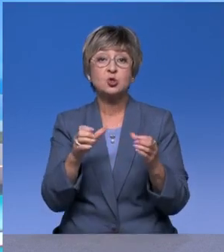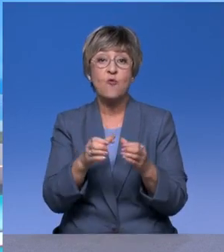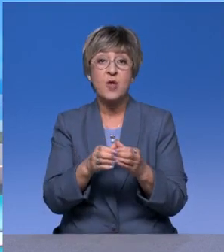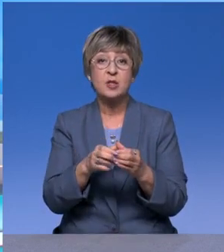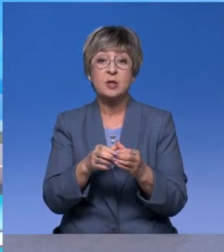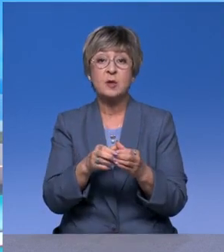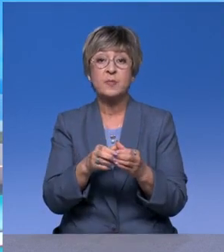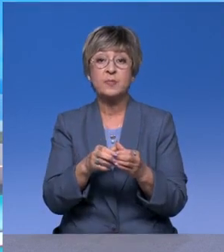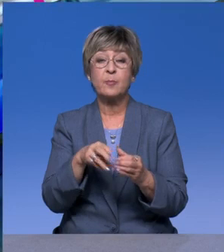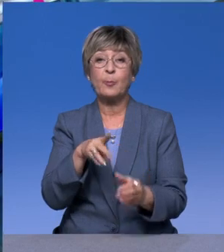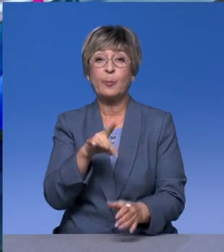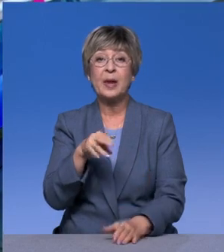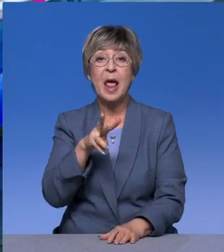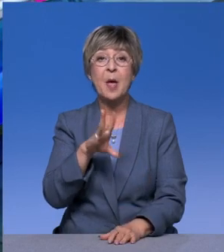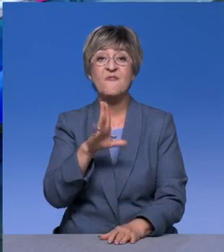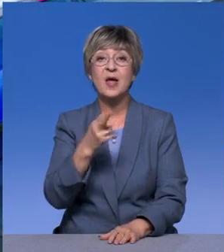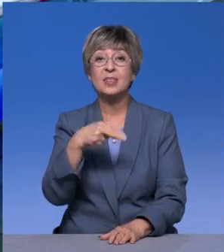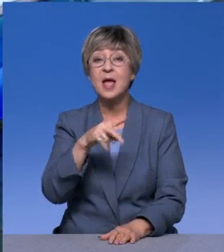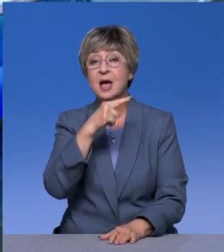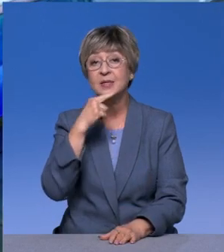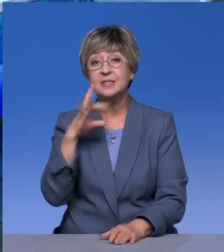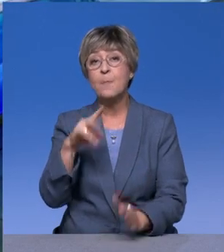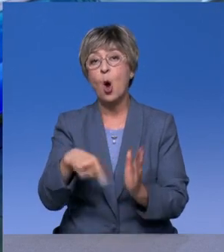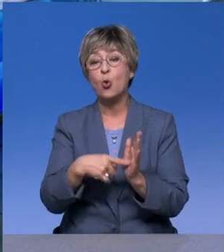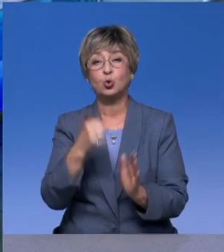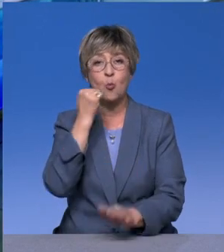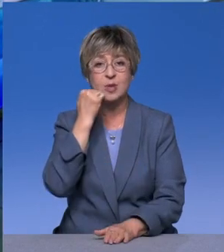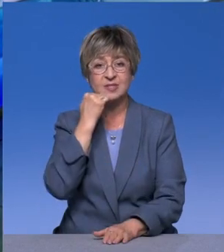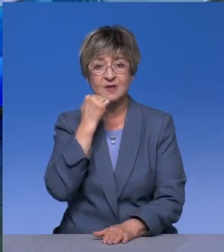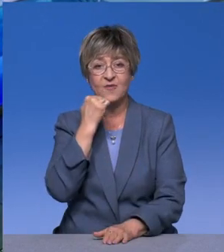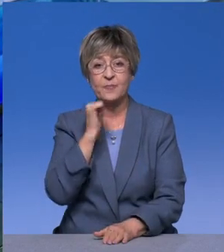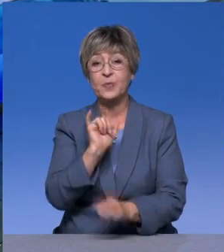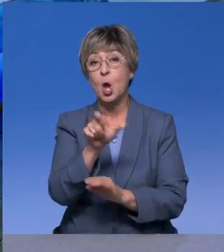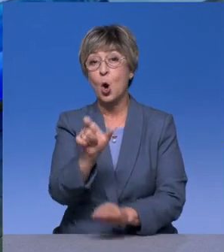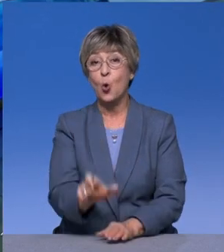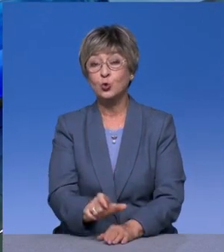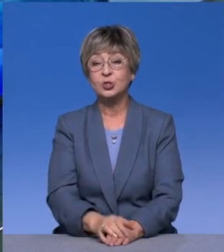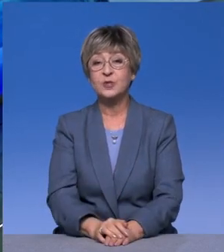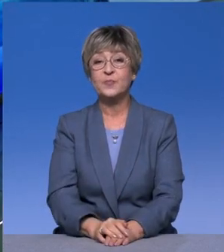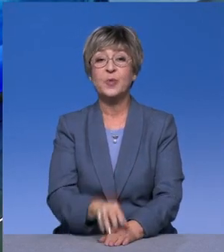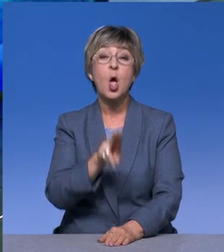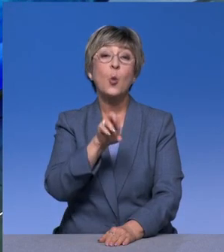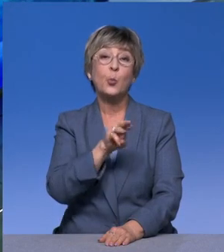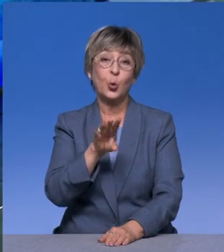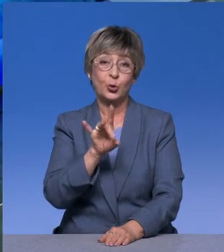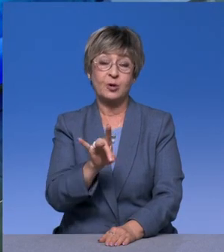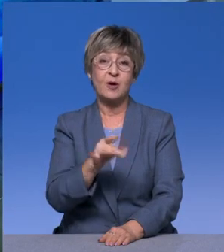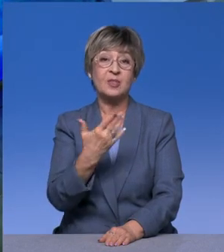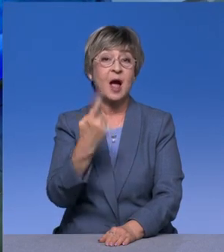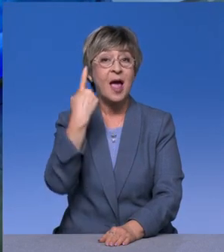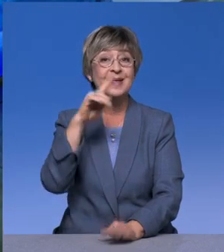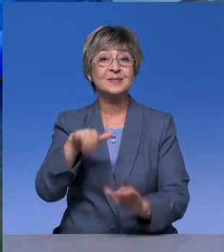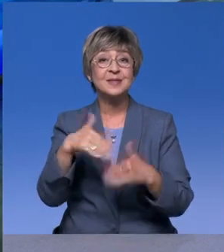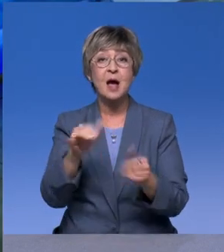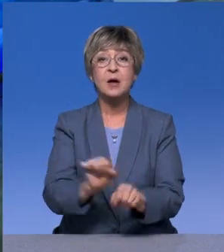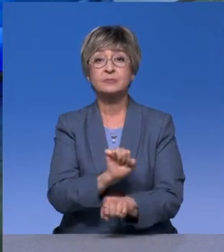ГУМО МВД России по городу Москве. Здравствуйте. Добрый день. Да, Петр, вы как считаете, вот такая инициатива с